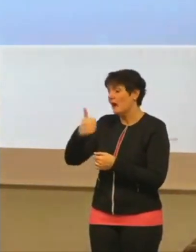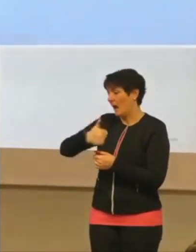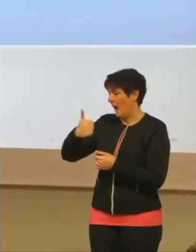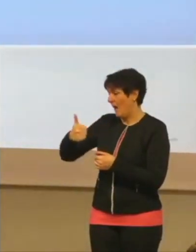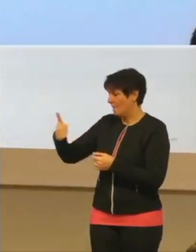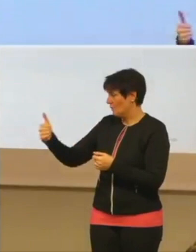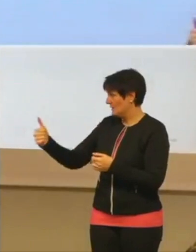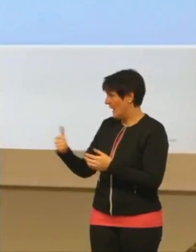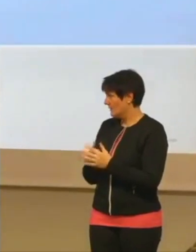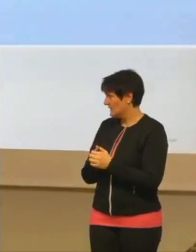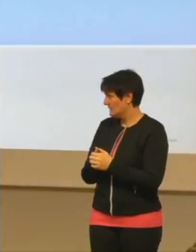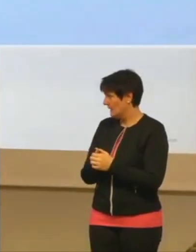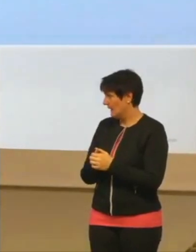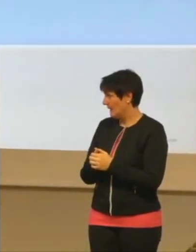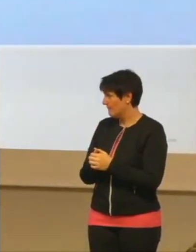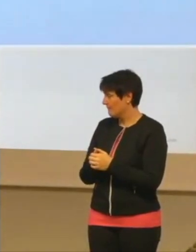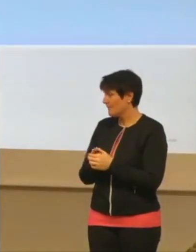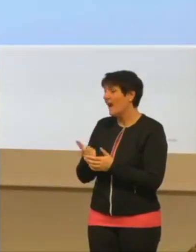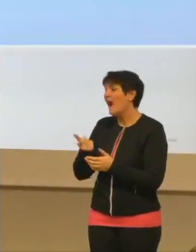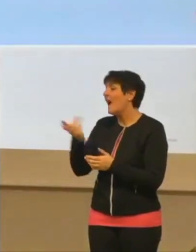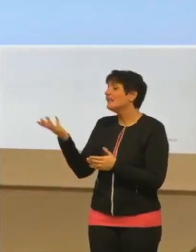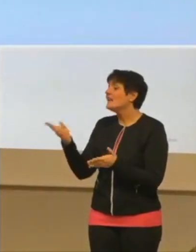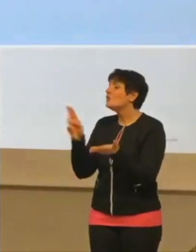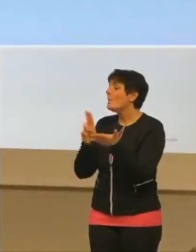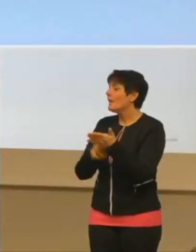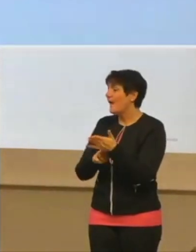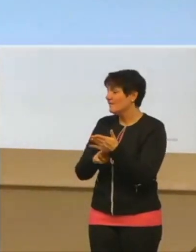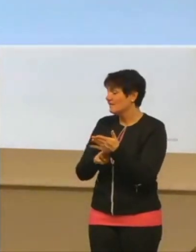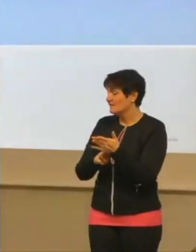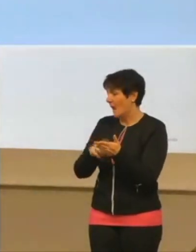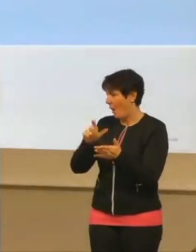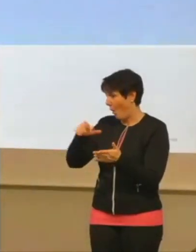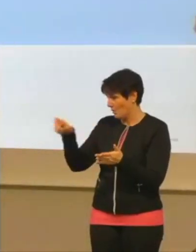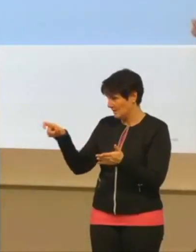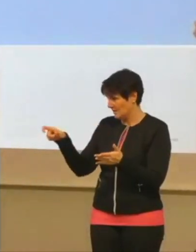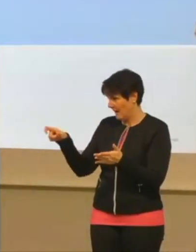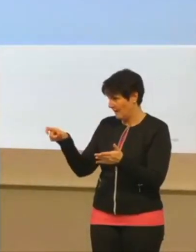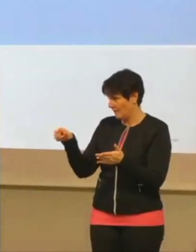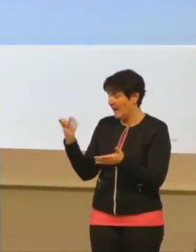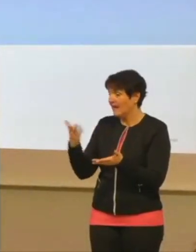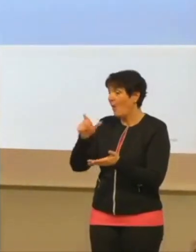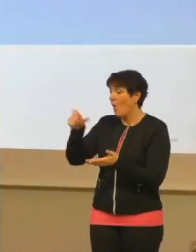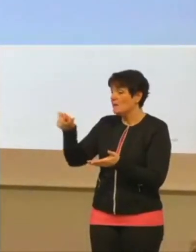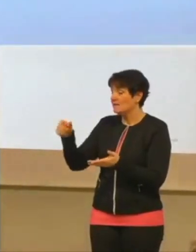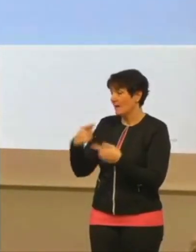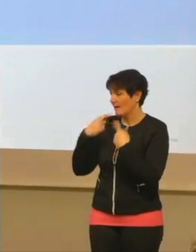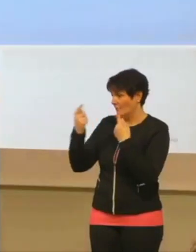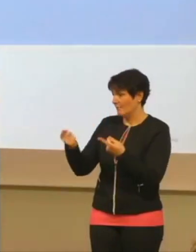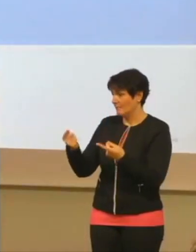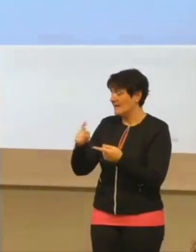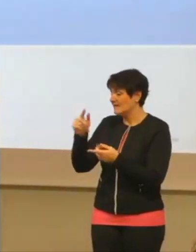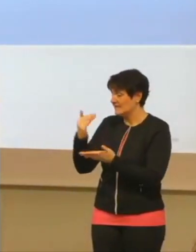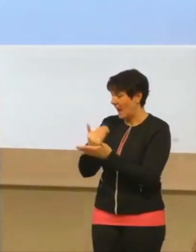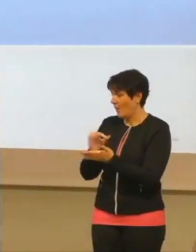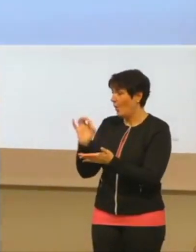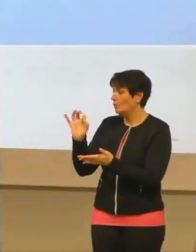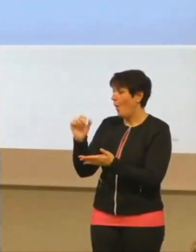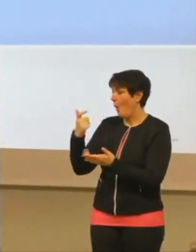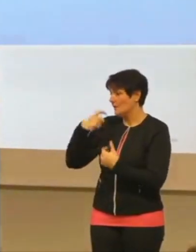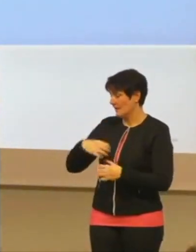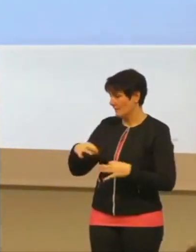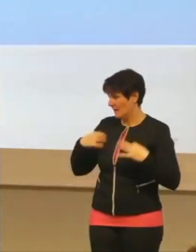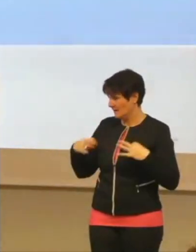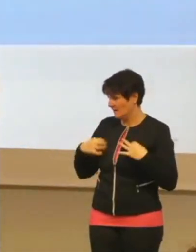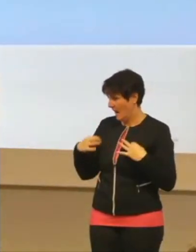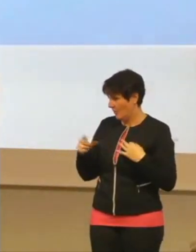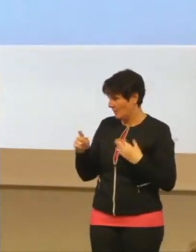posameznika. Katere so pravice oseb, ki jih posebej navaja zakon o duševnem zdravju in